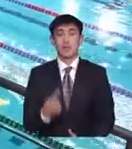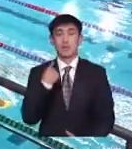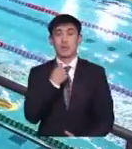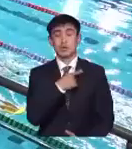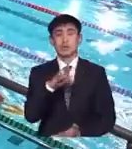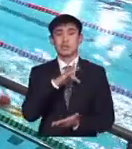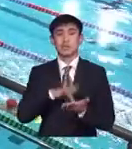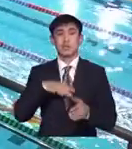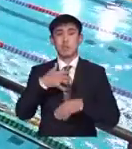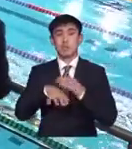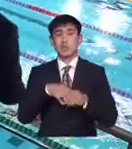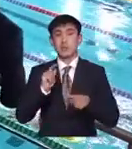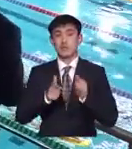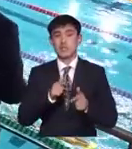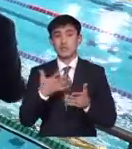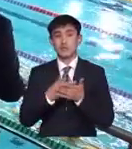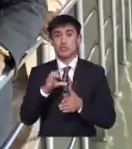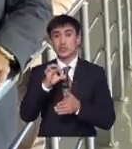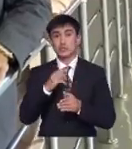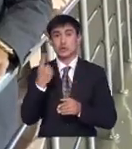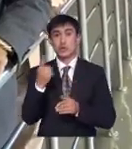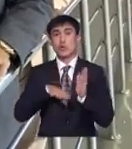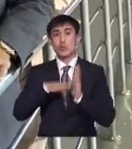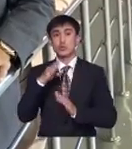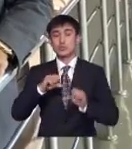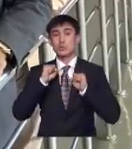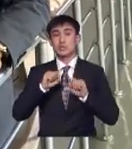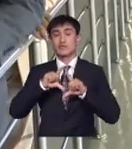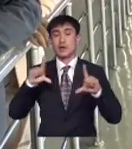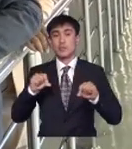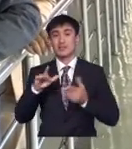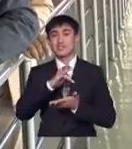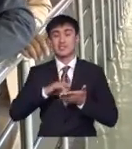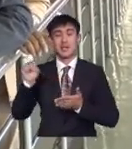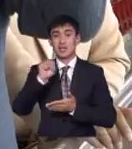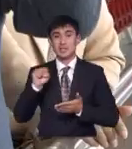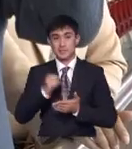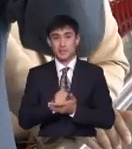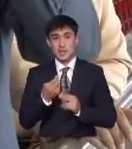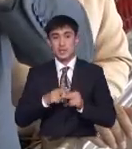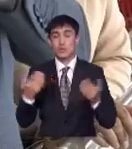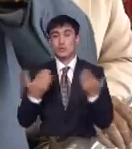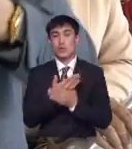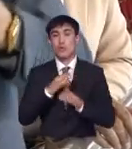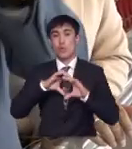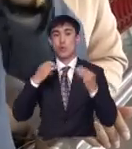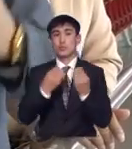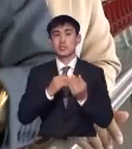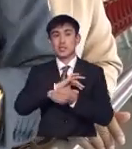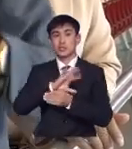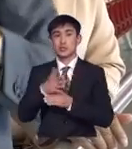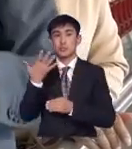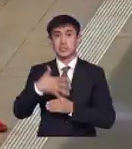Талдыкурганский центральный бассейн подтверждает свой статус одного из лучших спортивных объектов Центральной Азии. Этот современный комплекс,